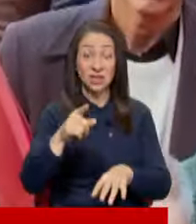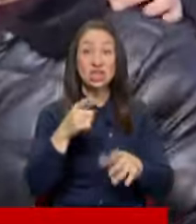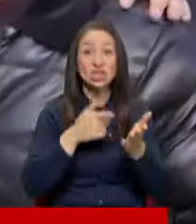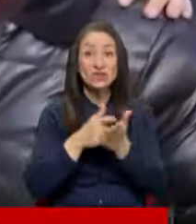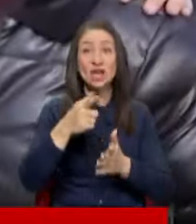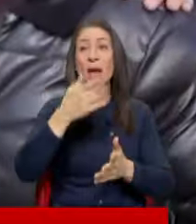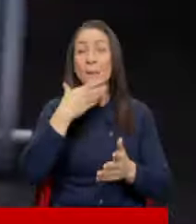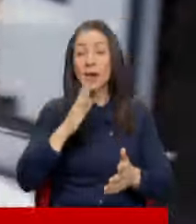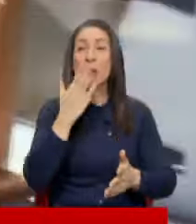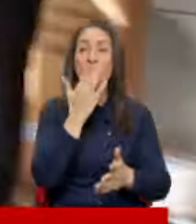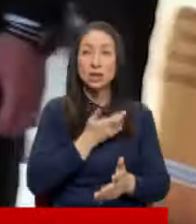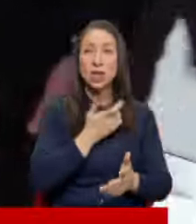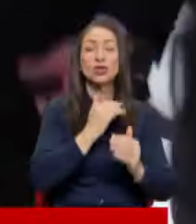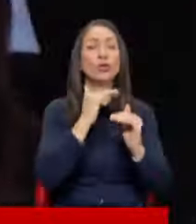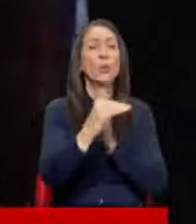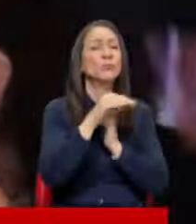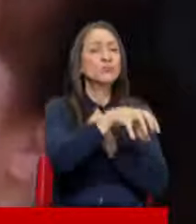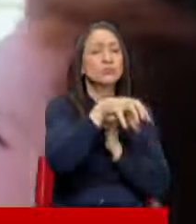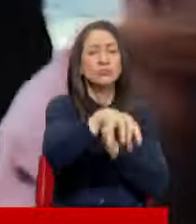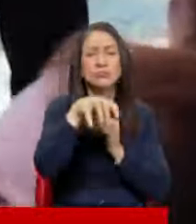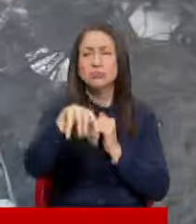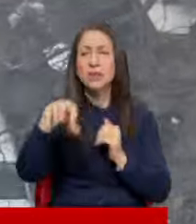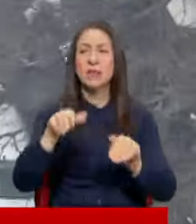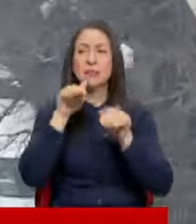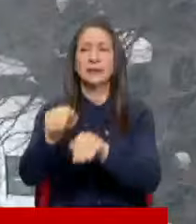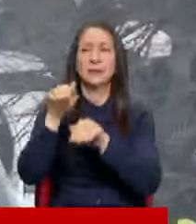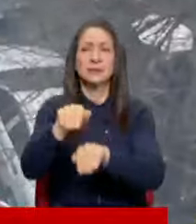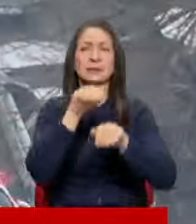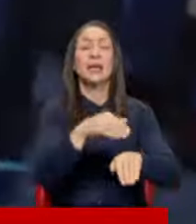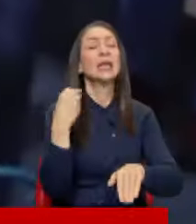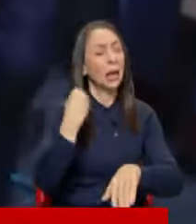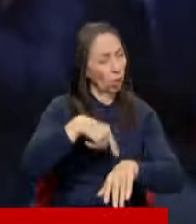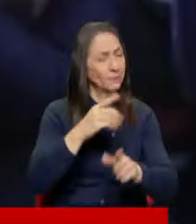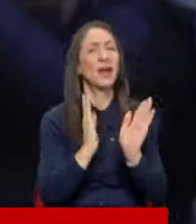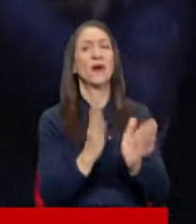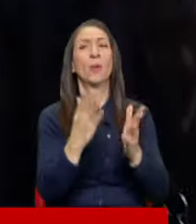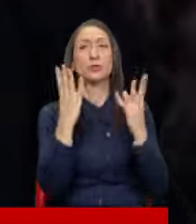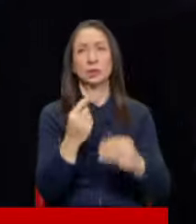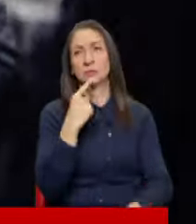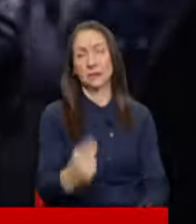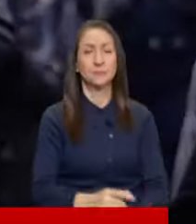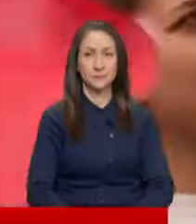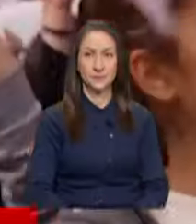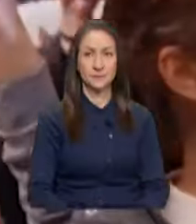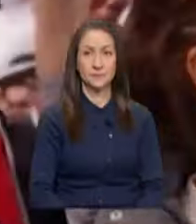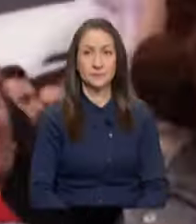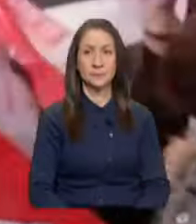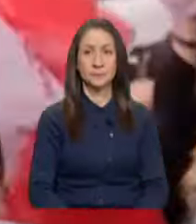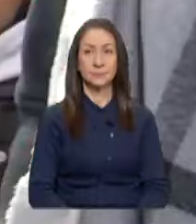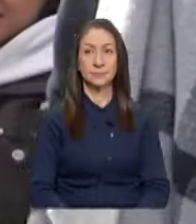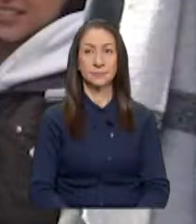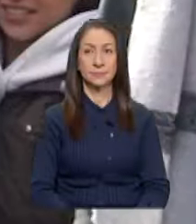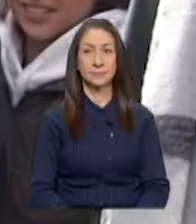Çiçi öğrenciye toplumun tüm kesimlerine desteğin Yeni dönemde de süreceğini söyledik Mansur Yavaş